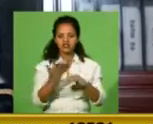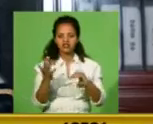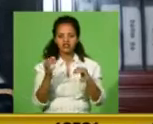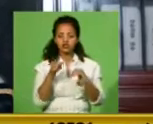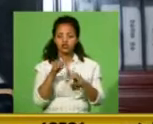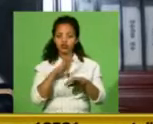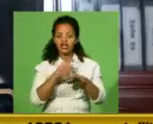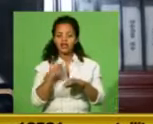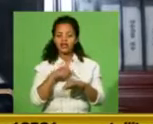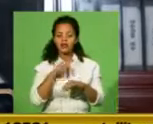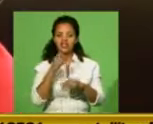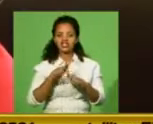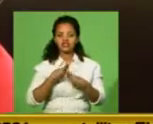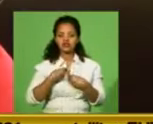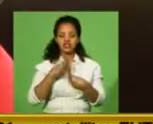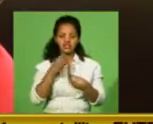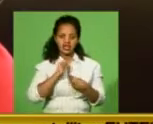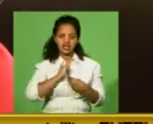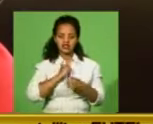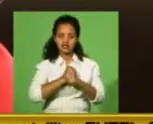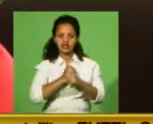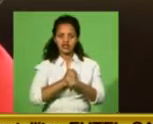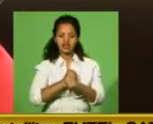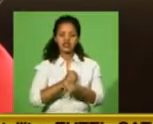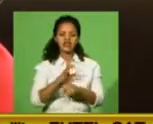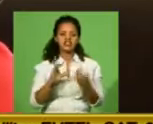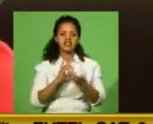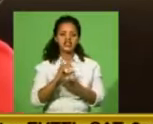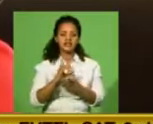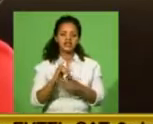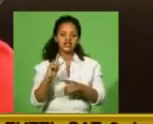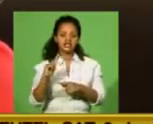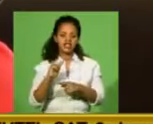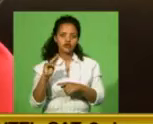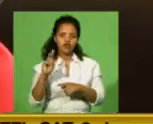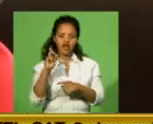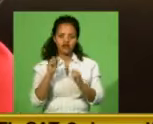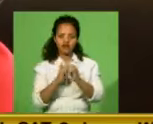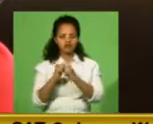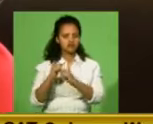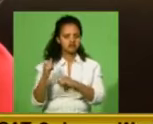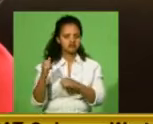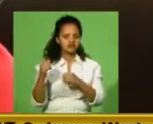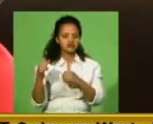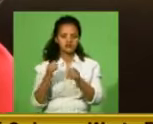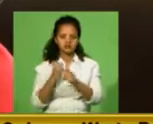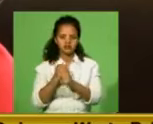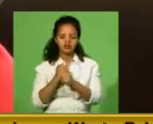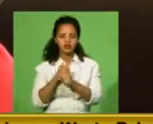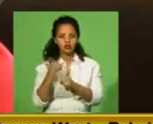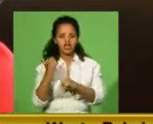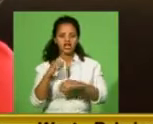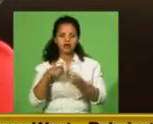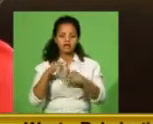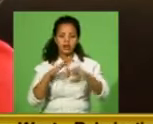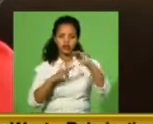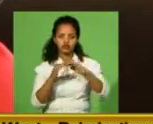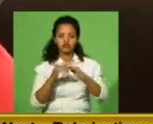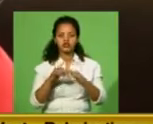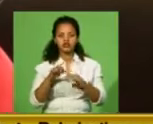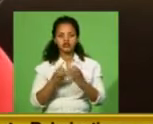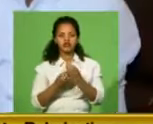ላይ ለእኛም አንድ የሰጡን አሳይመንት አለ ከክልል ቲቪቲ ጋር ኮሚኒኬት እንድናደርግ። ሌላው አካባቢ እንዳመቻቻችሁት ሁሉ ባለው የአካባቢ